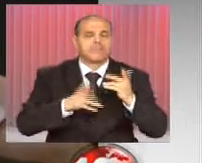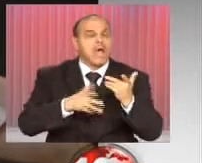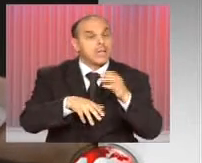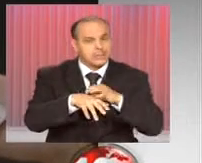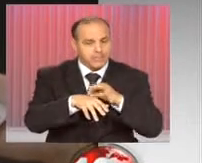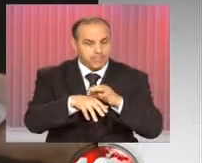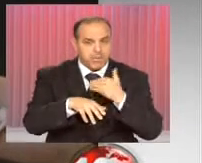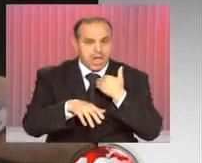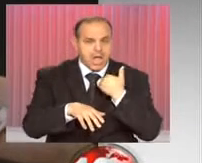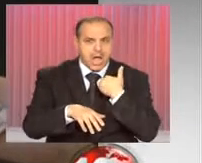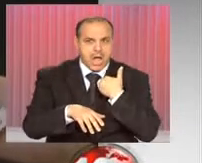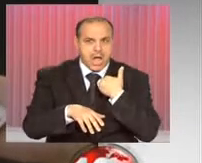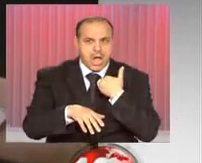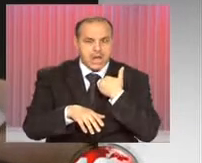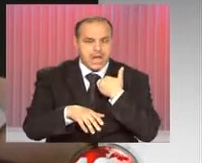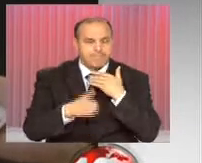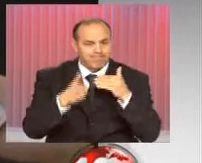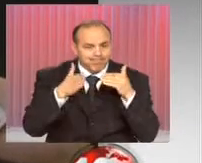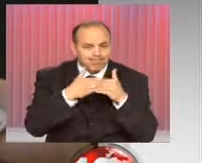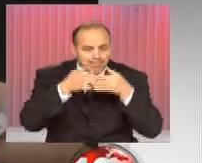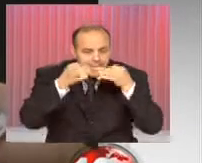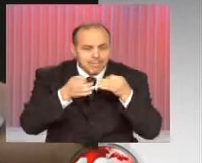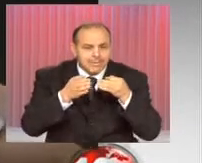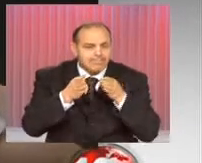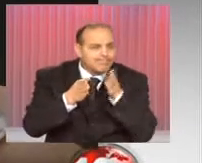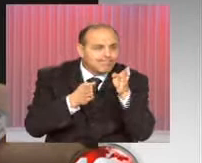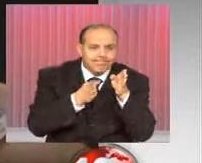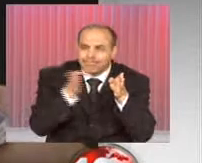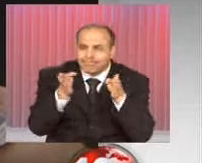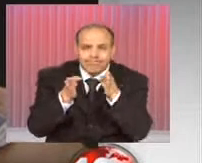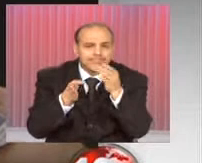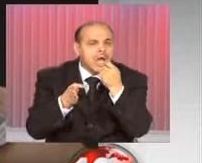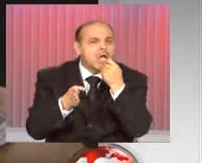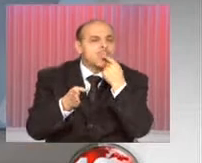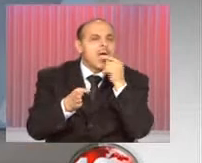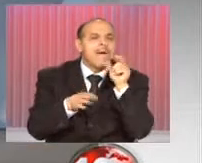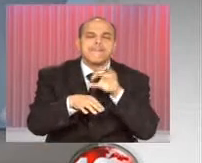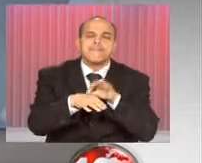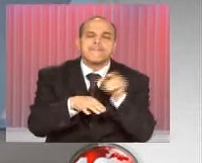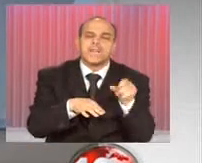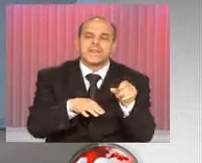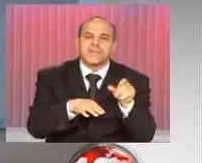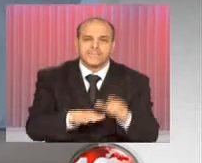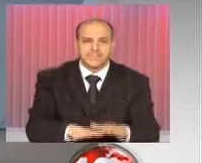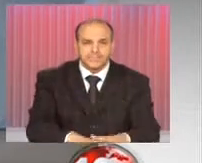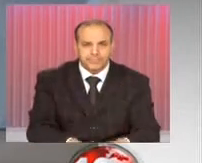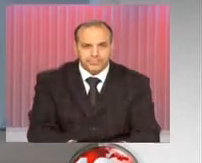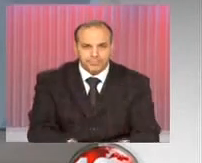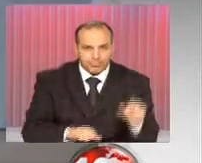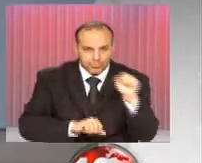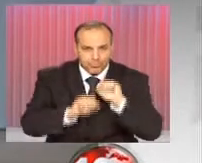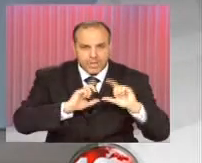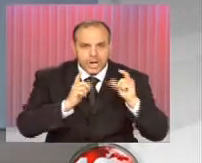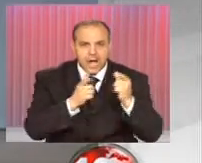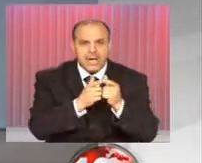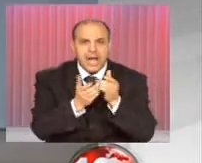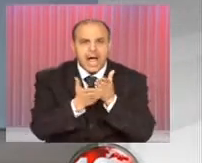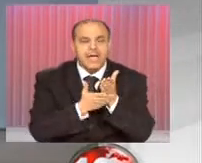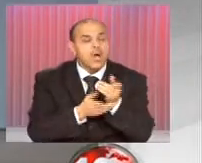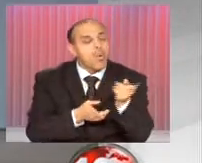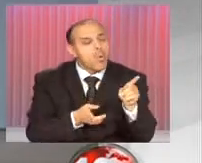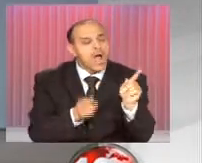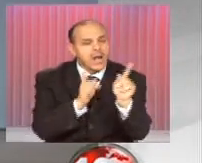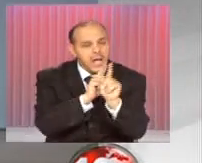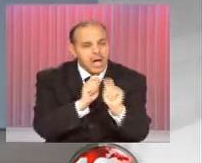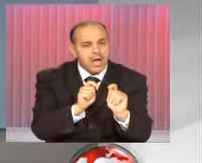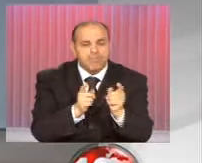انه باش تحدد مسالك العلاج للمريض. تنظم هيئة الحقيقة